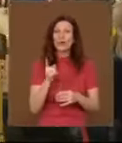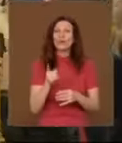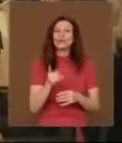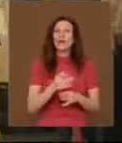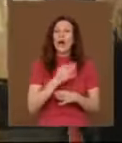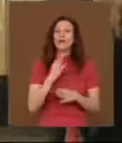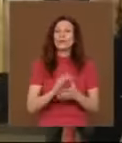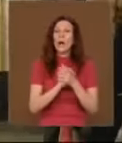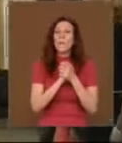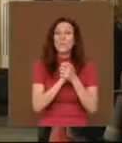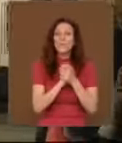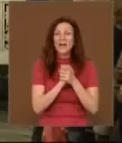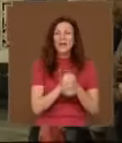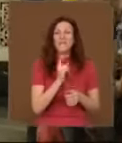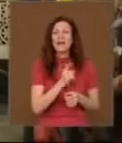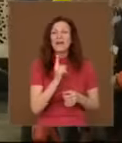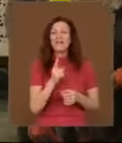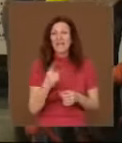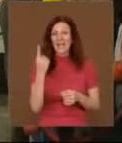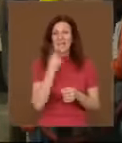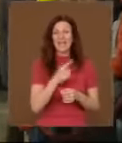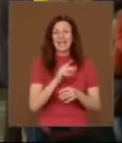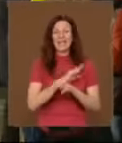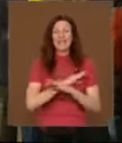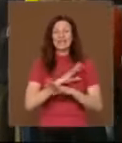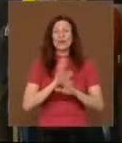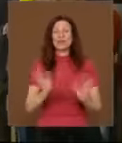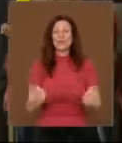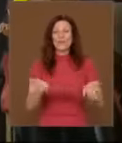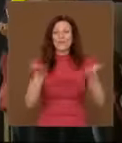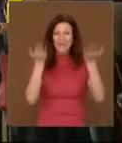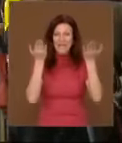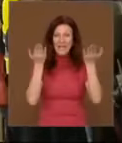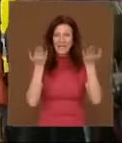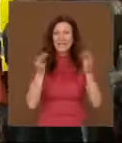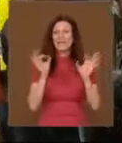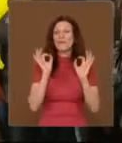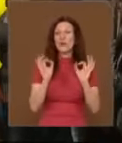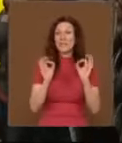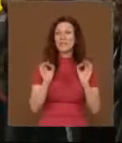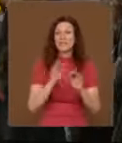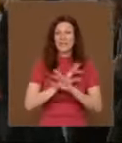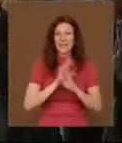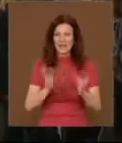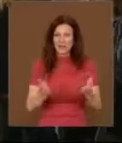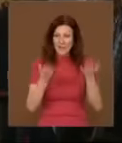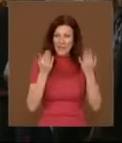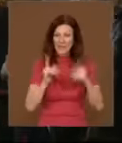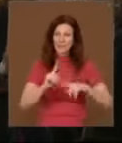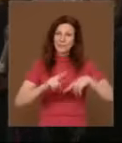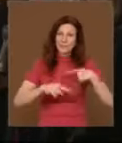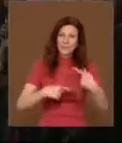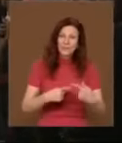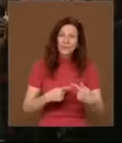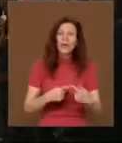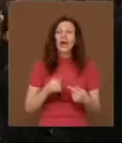се поздравяват ежедневно с поздрава «Христос Воскресе». След това